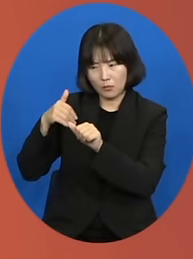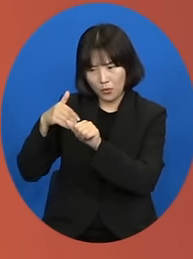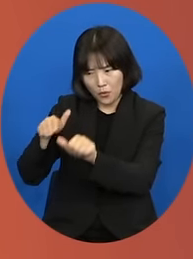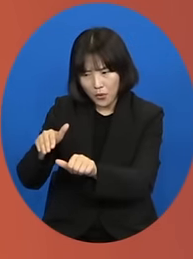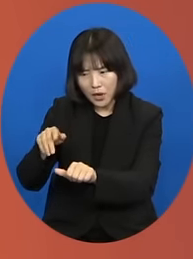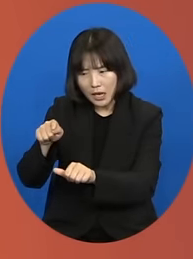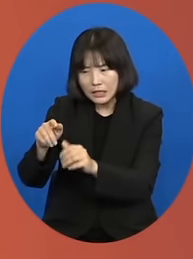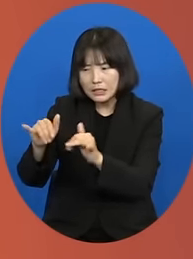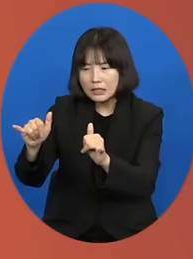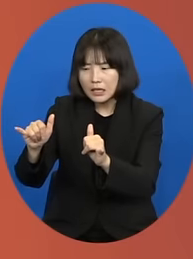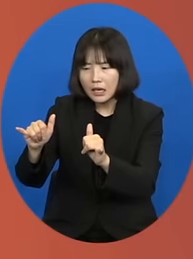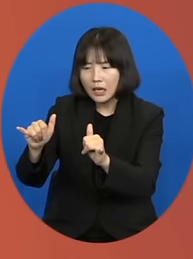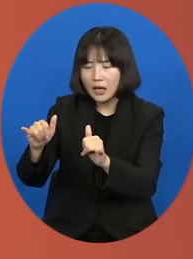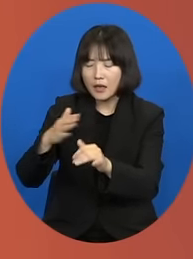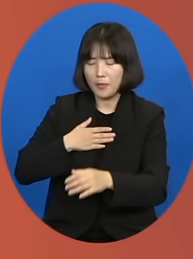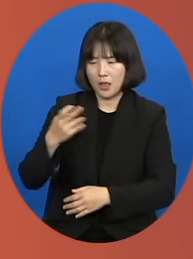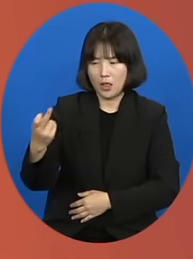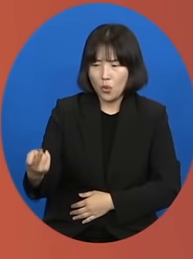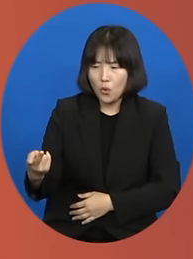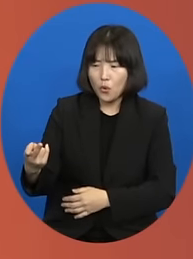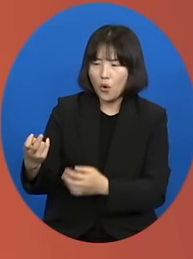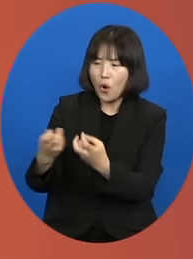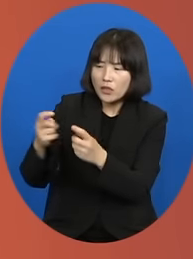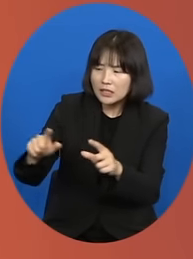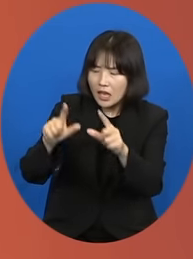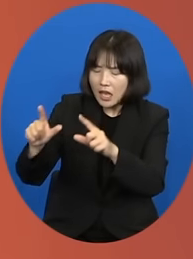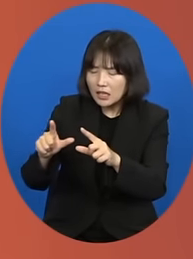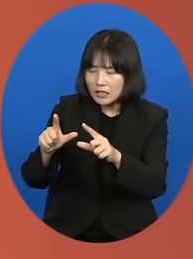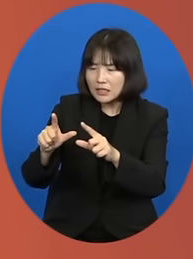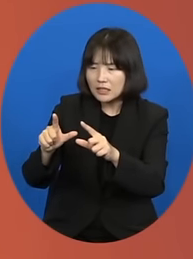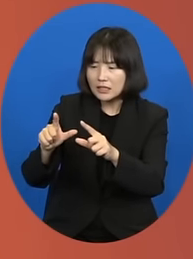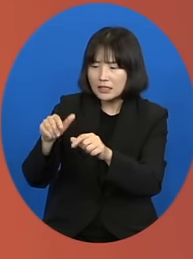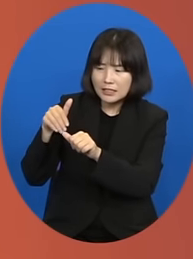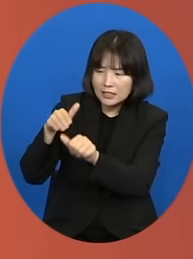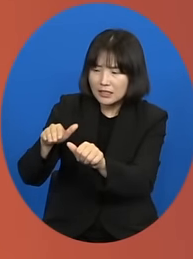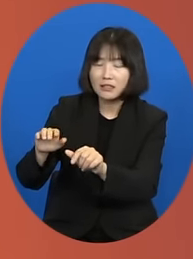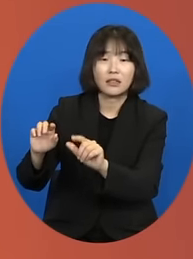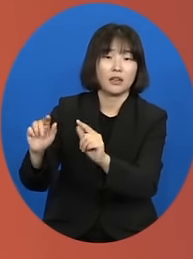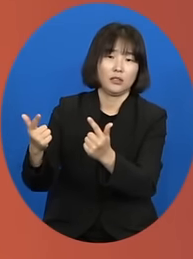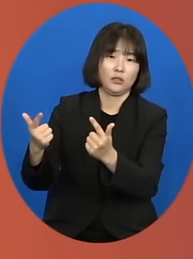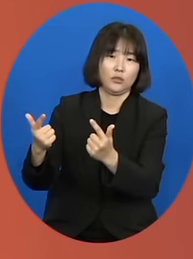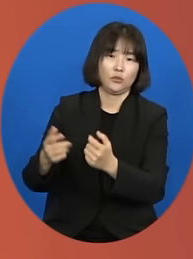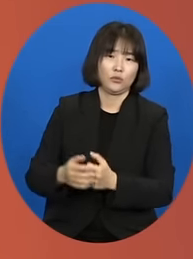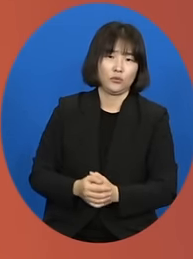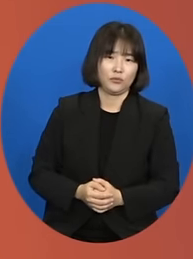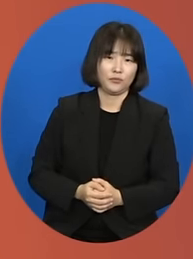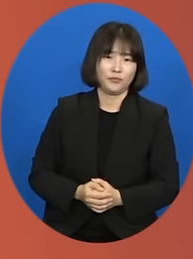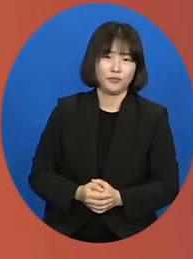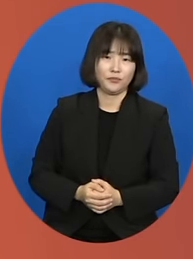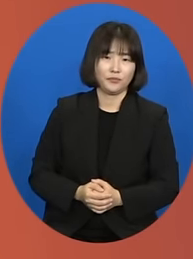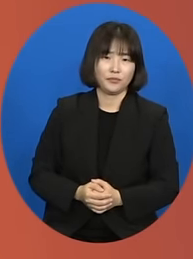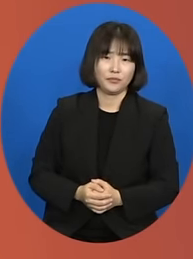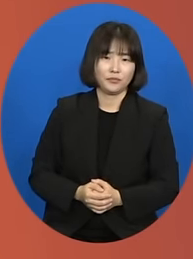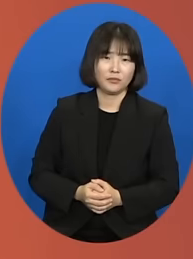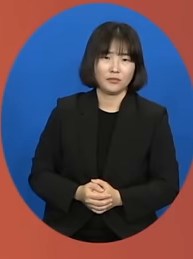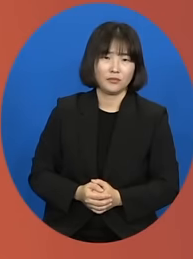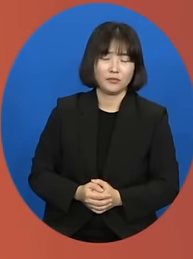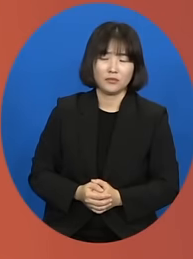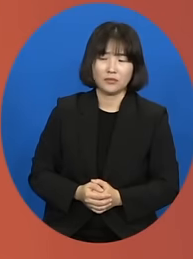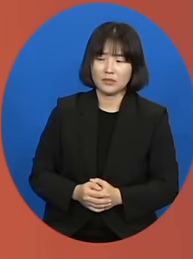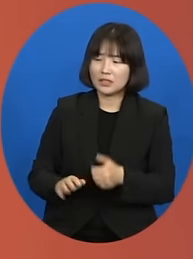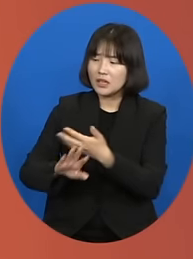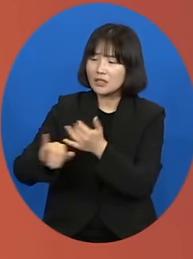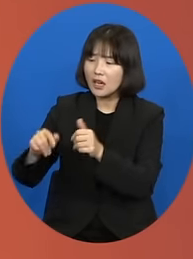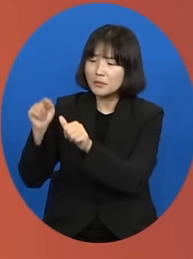살고 있는지를 알아보아서 안 것이 아니라 누구를 보내지 않아도 누구에게 물어보지